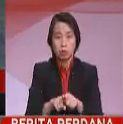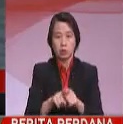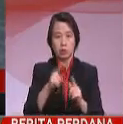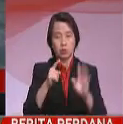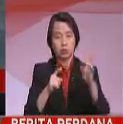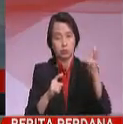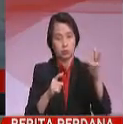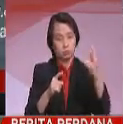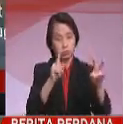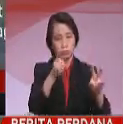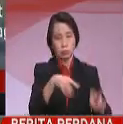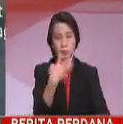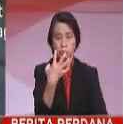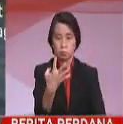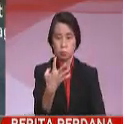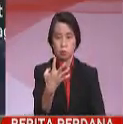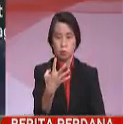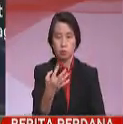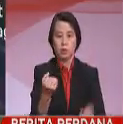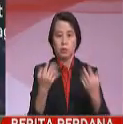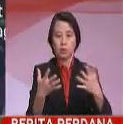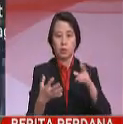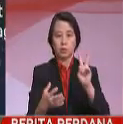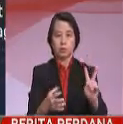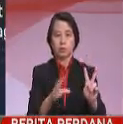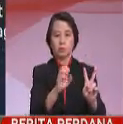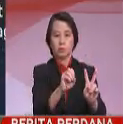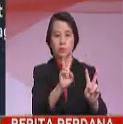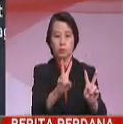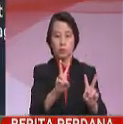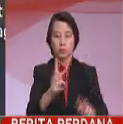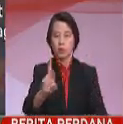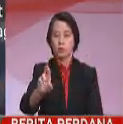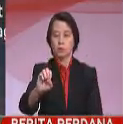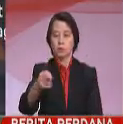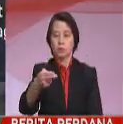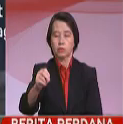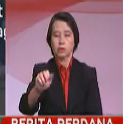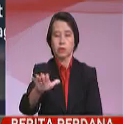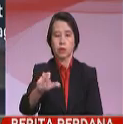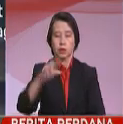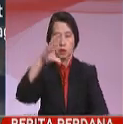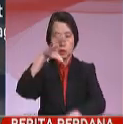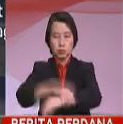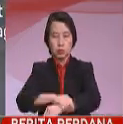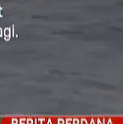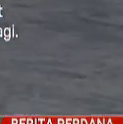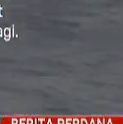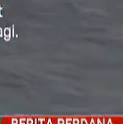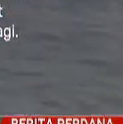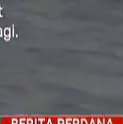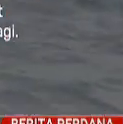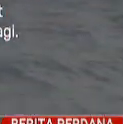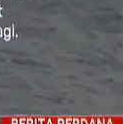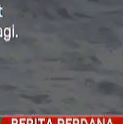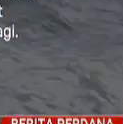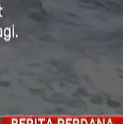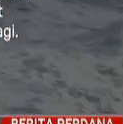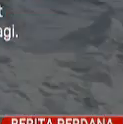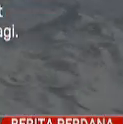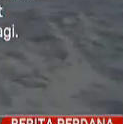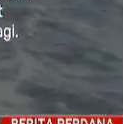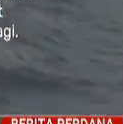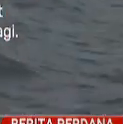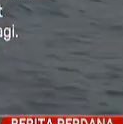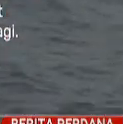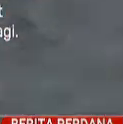pada 17 April. Seramai 202 orang parti Rohingya ditahan anggota Tentera Udara Diraja Malaysia TUDM